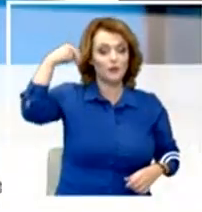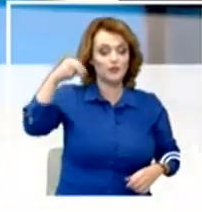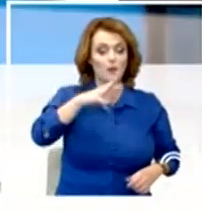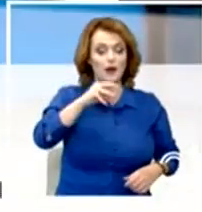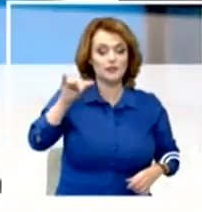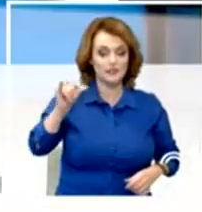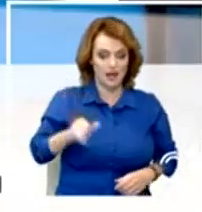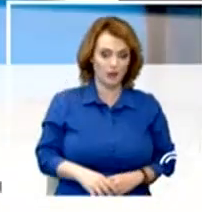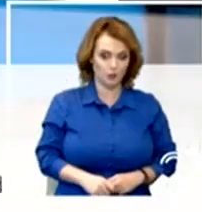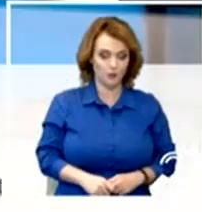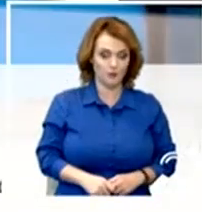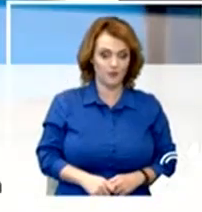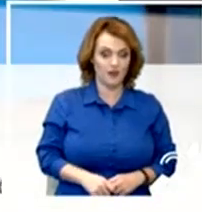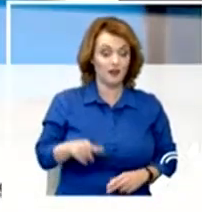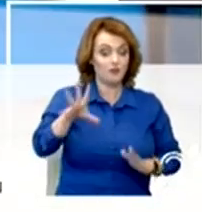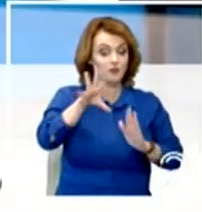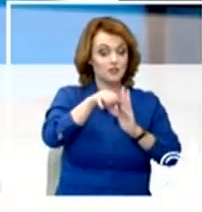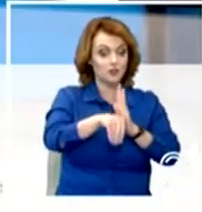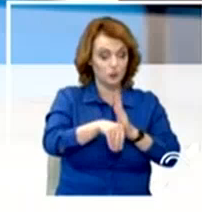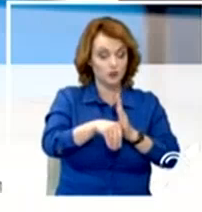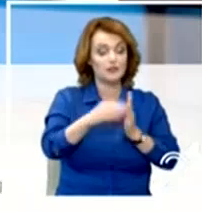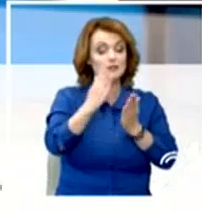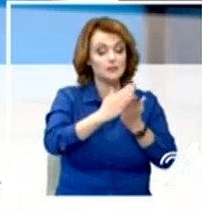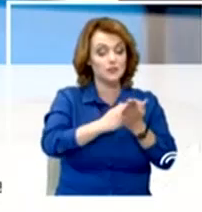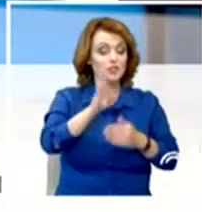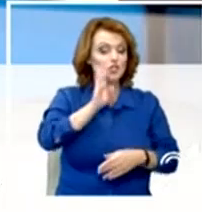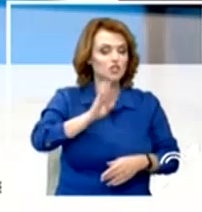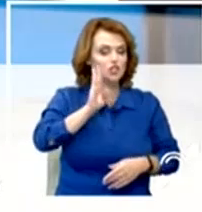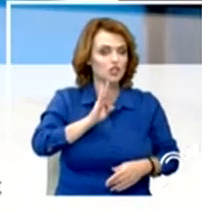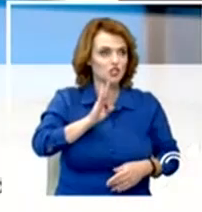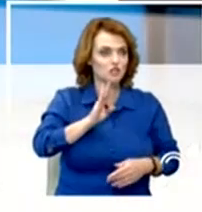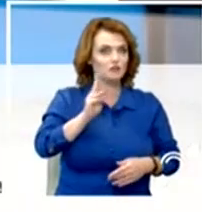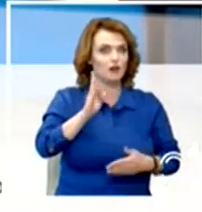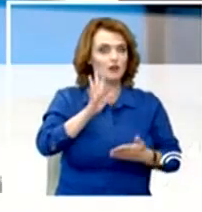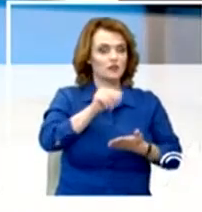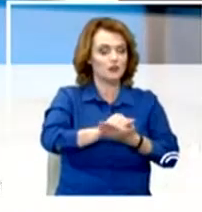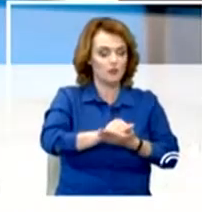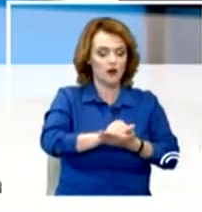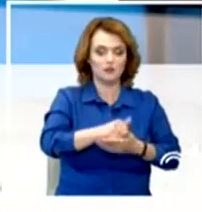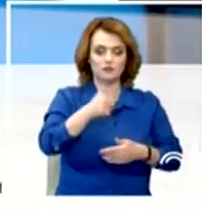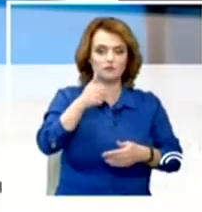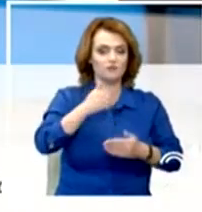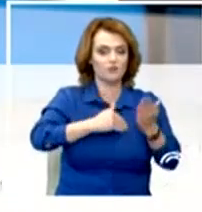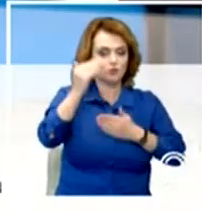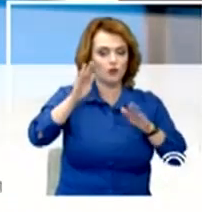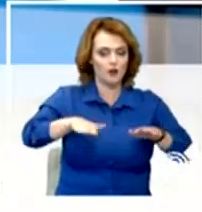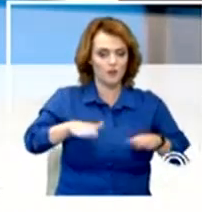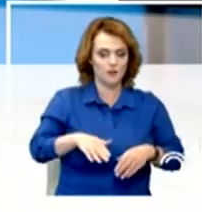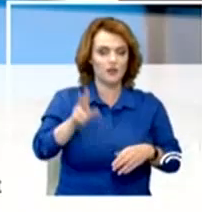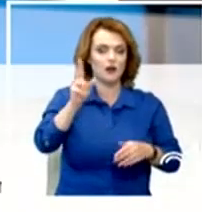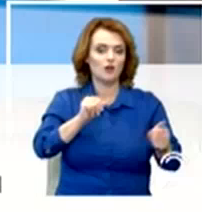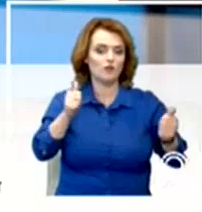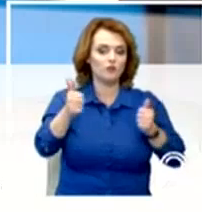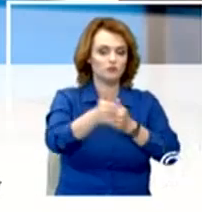Președintele Republicii Moldova, Maia Sandu, a fost inclusă într-o listă a femeilor lideri care l-au înfruntat pe Vladimir Putin. Alegerea a fost făcută